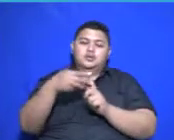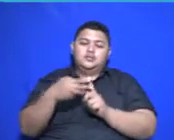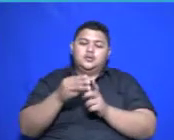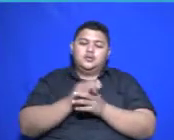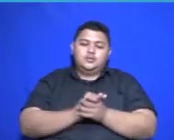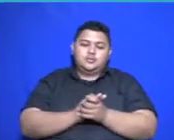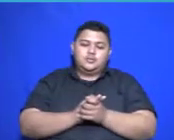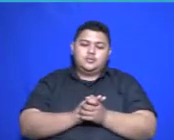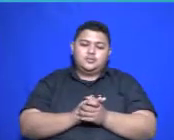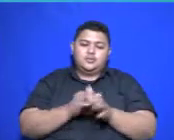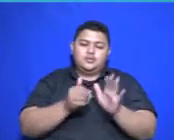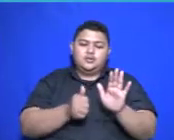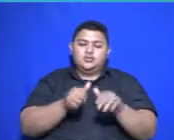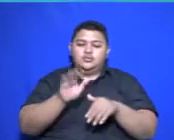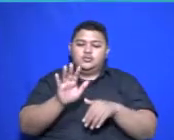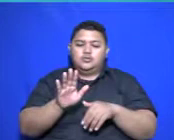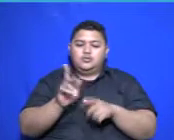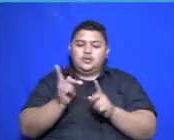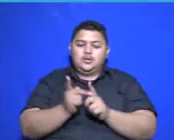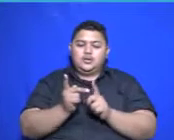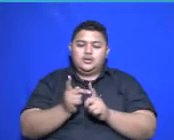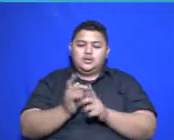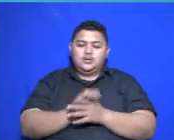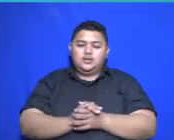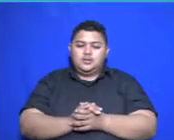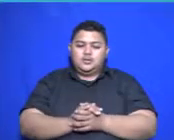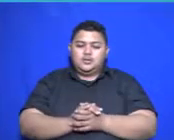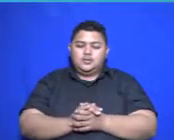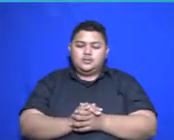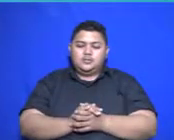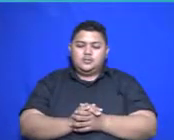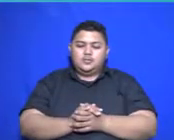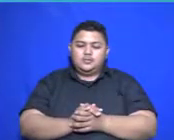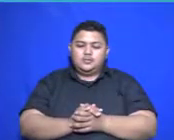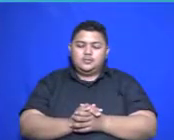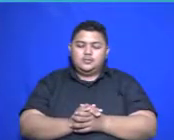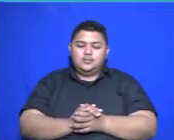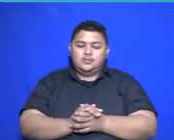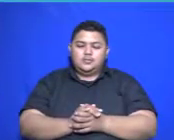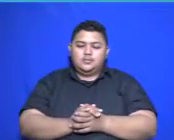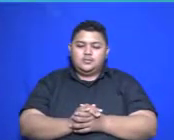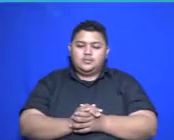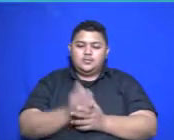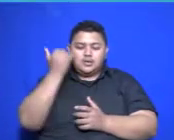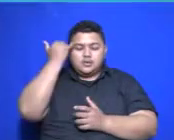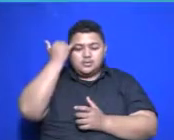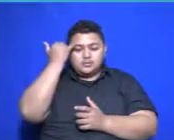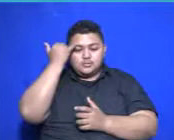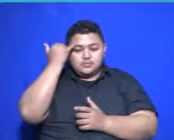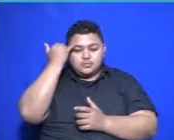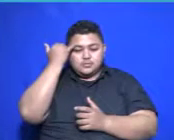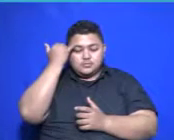sekitar 65 hektar. Ini sudah kami deploy ke sana. Padinya hasilnya,